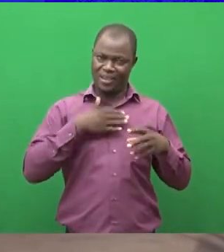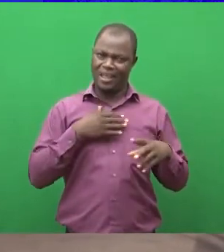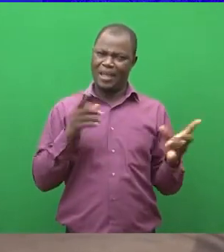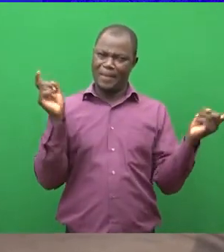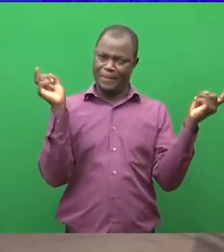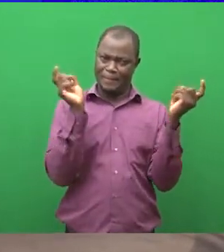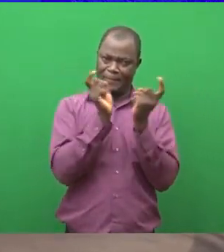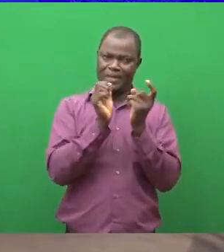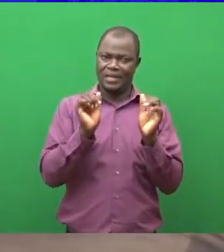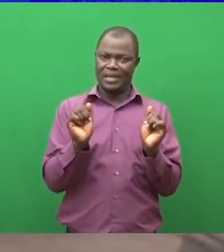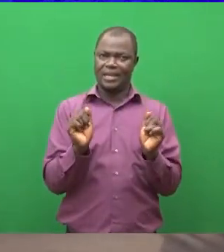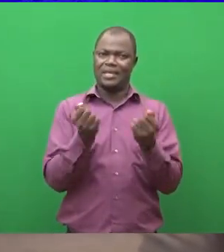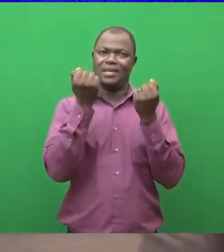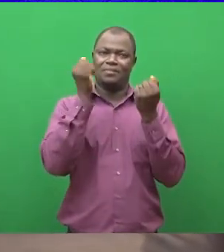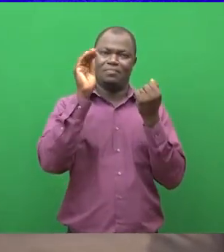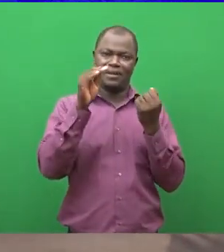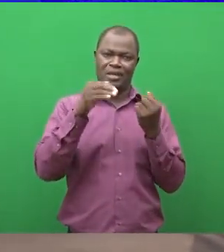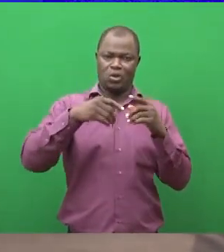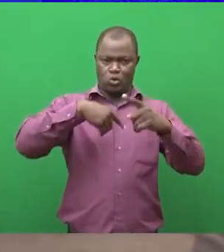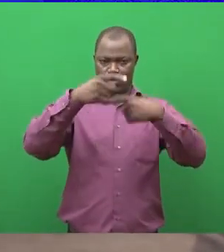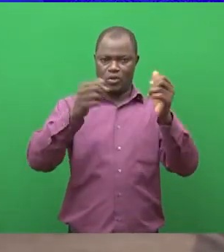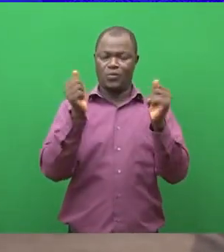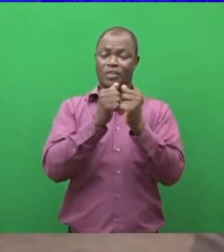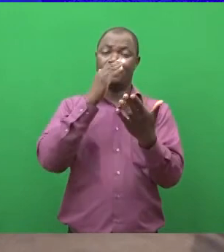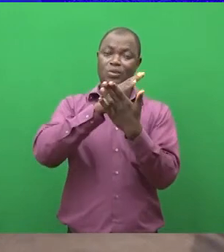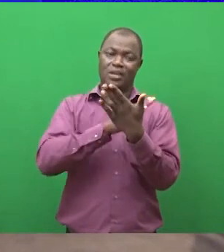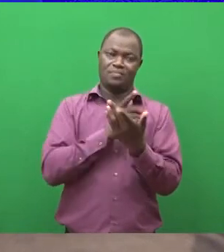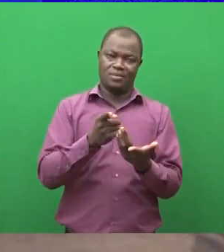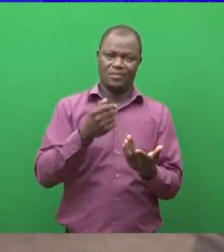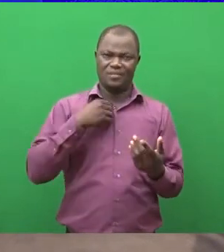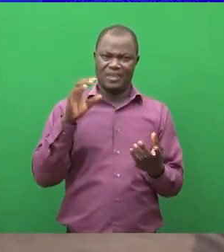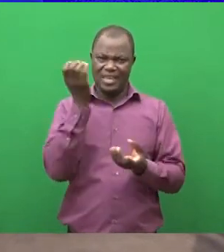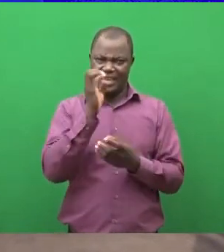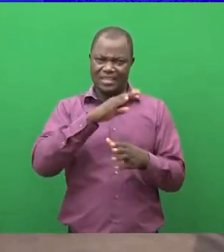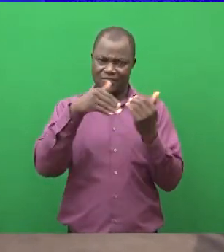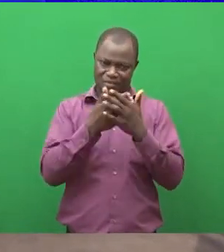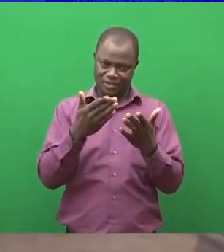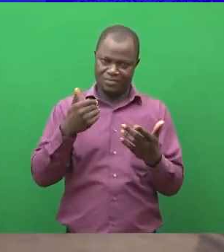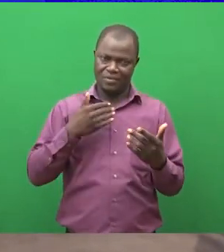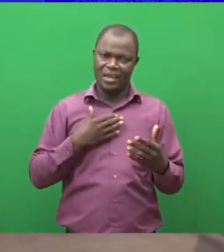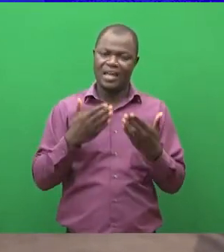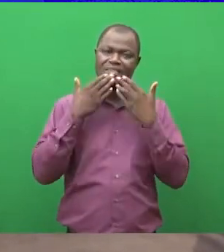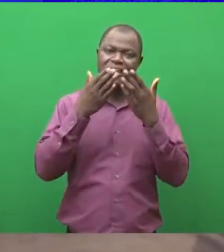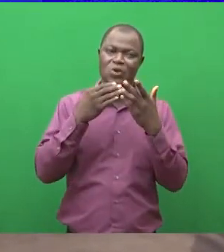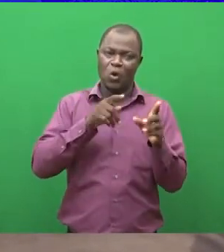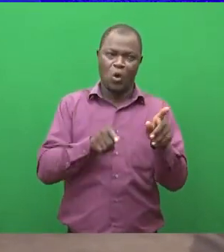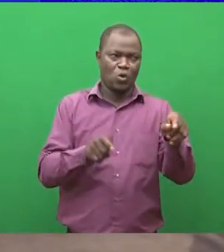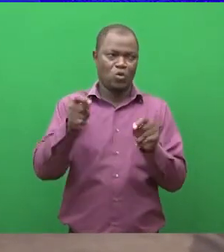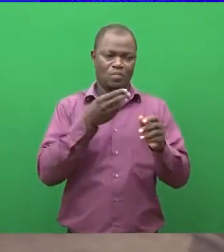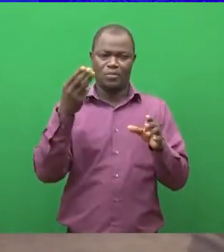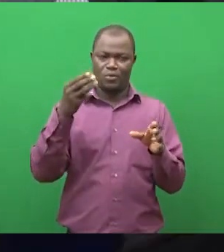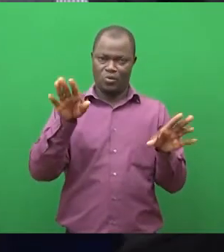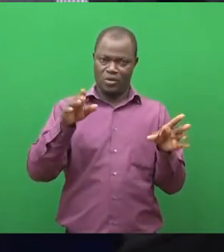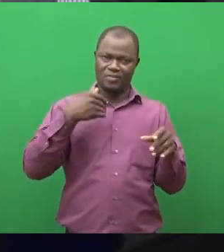kuti tizosangana zvakare tichienderera mberi nenyaya iyoyi asi handingapedze chirongwa ndisina kutenda vachikaira chirongwa